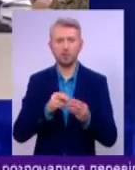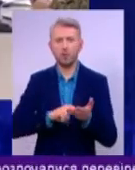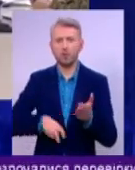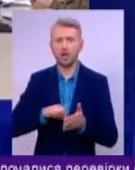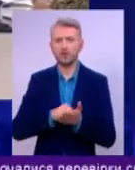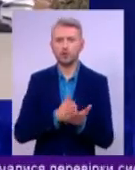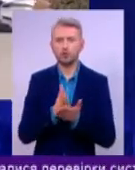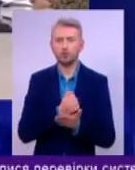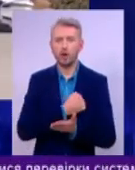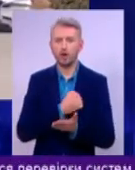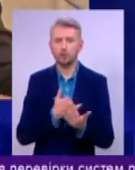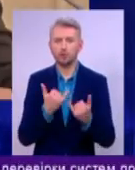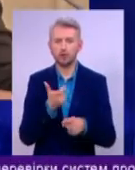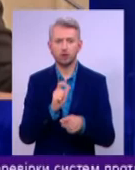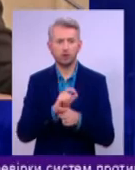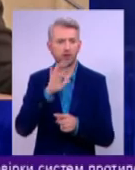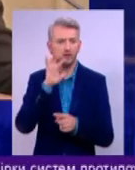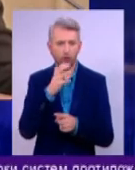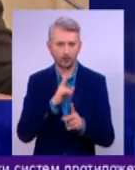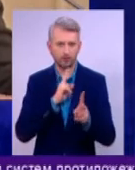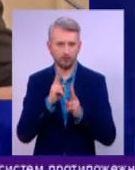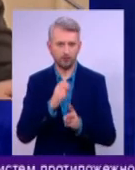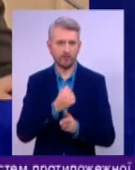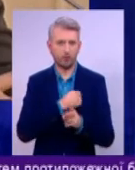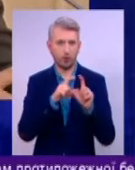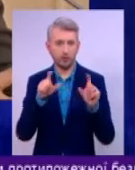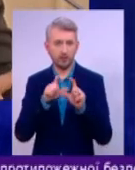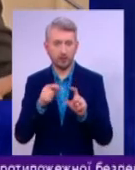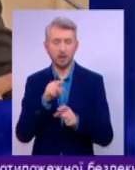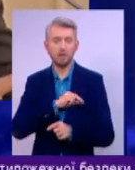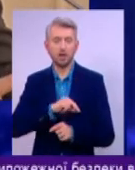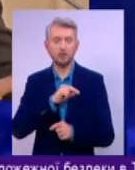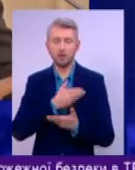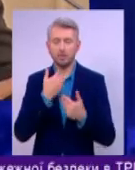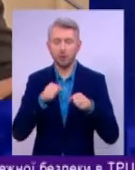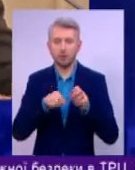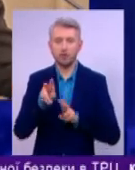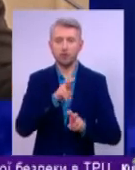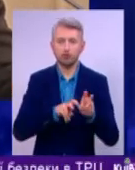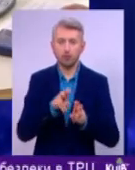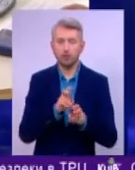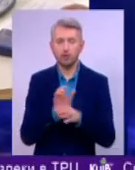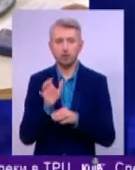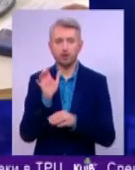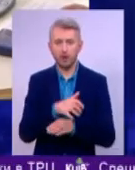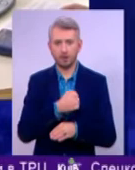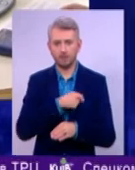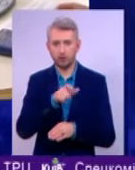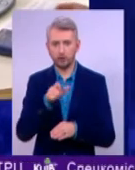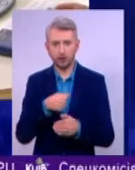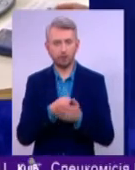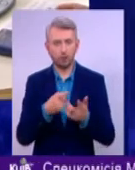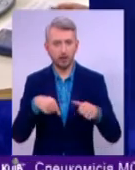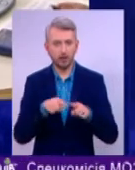в армії наразі дуже серйозно бідкаються в військових комісаріатах. І їхні працівники не мають права розшукувати та доправляти призовників до дільниць,